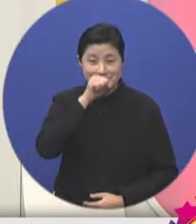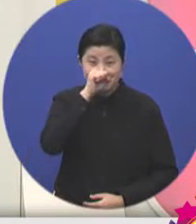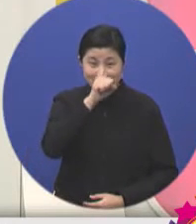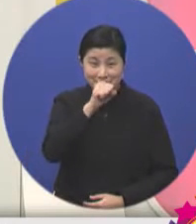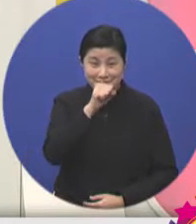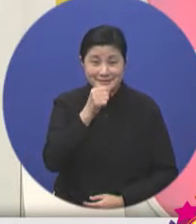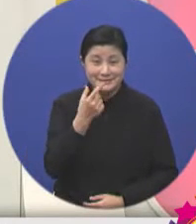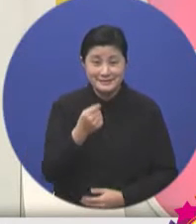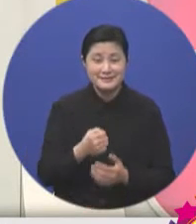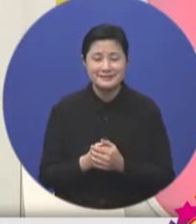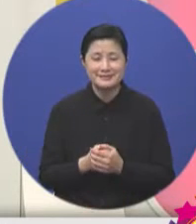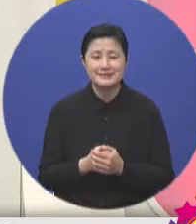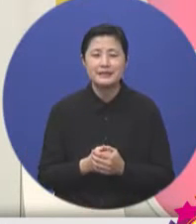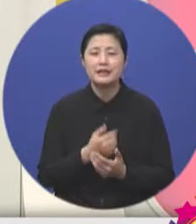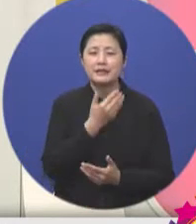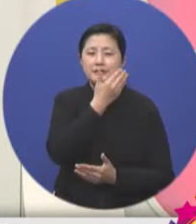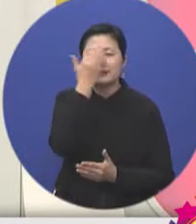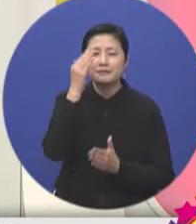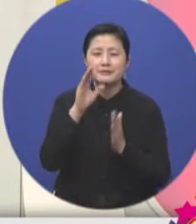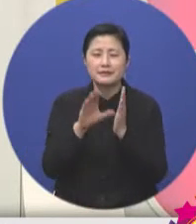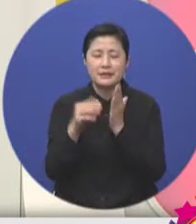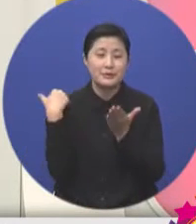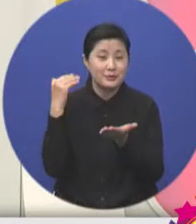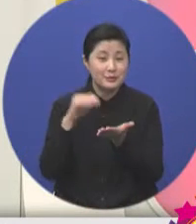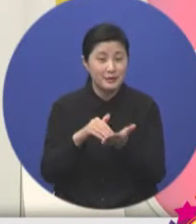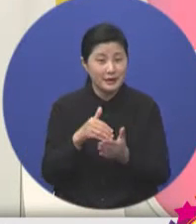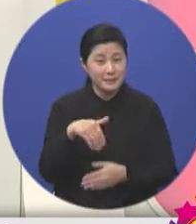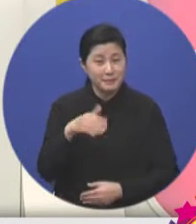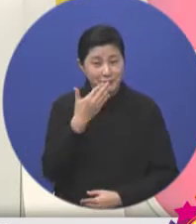어머니? 이렇게 젊은 시절로 못 갈까?